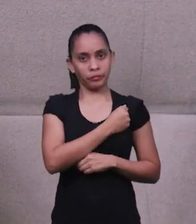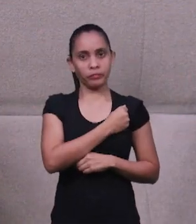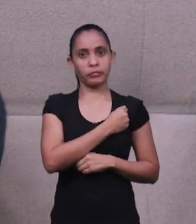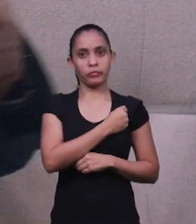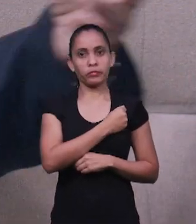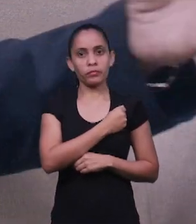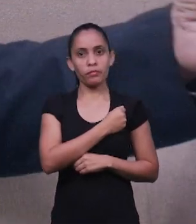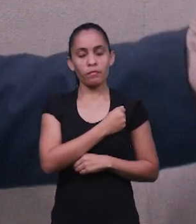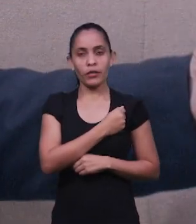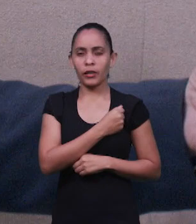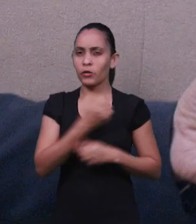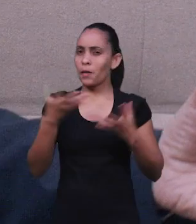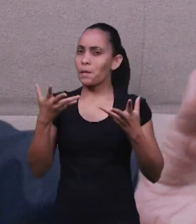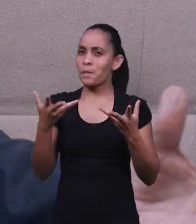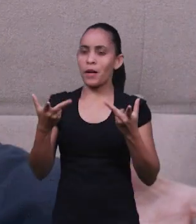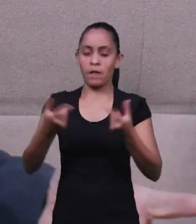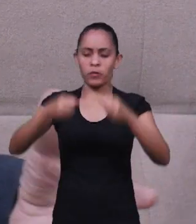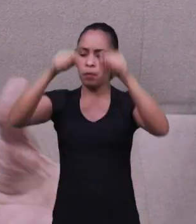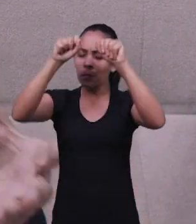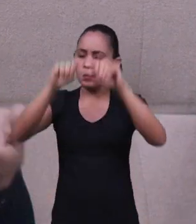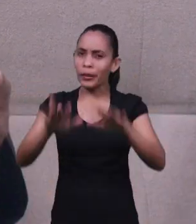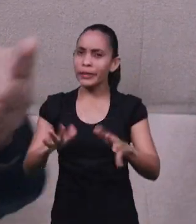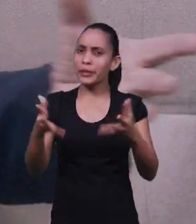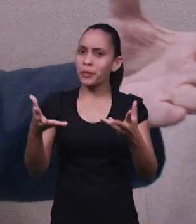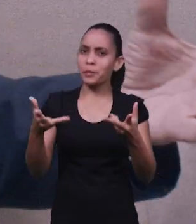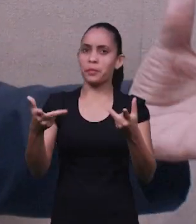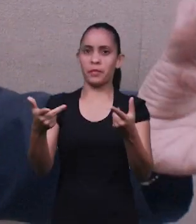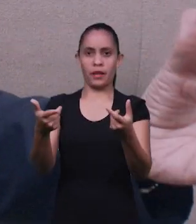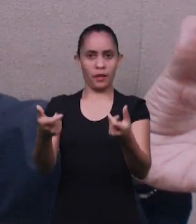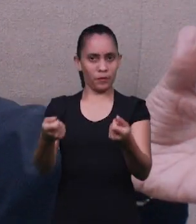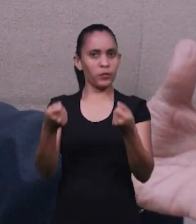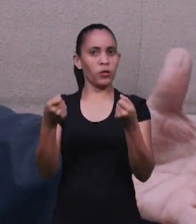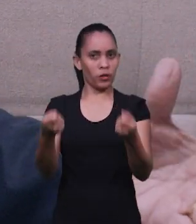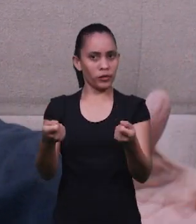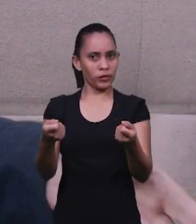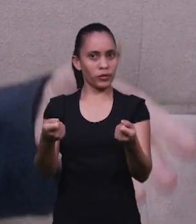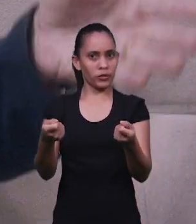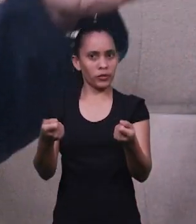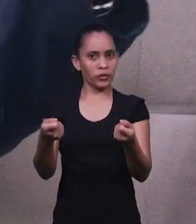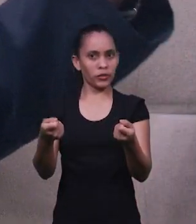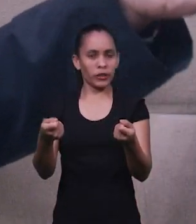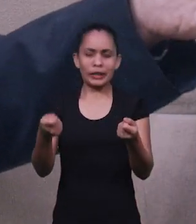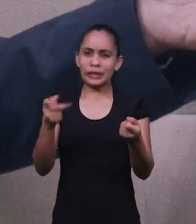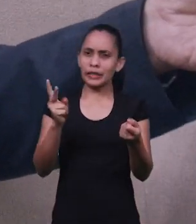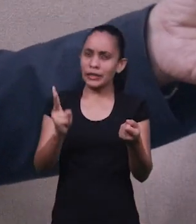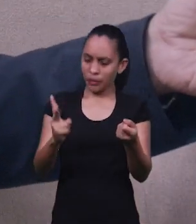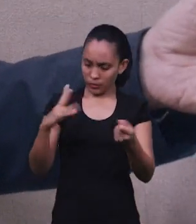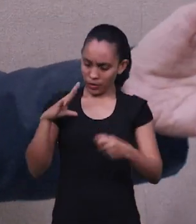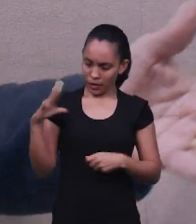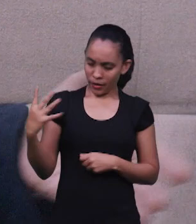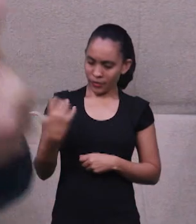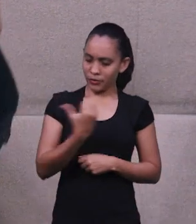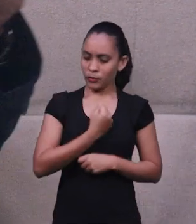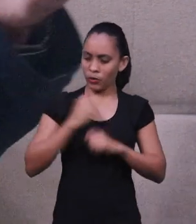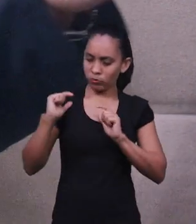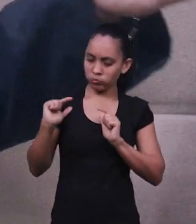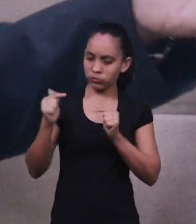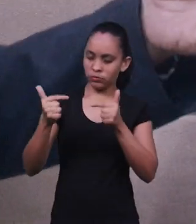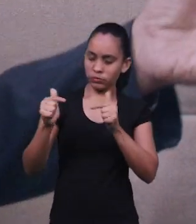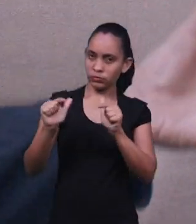de ce banquet glorieux qui est toujours à disposition de l'homme. En plus de